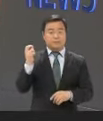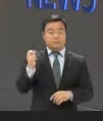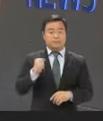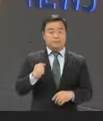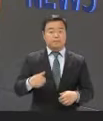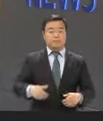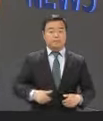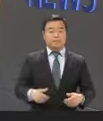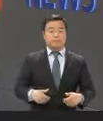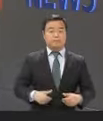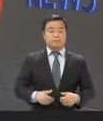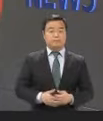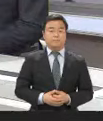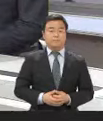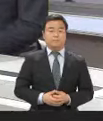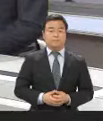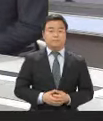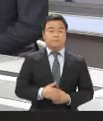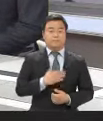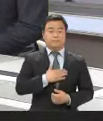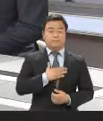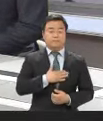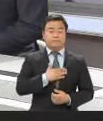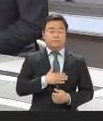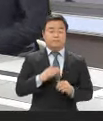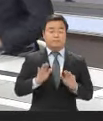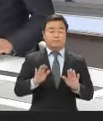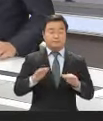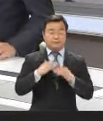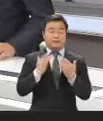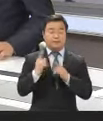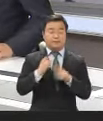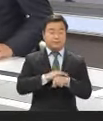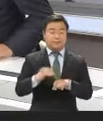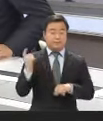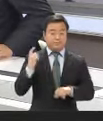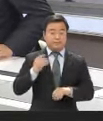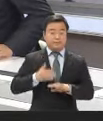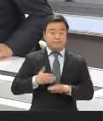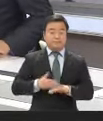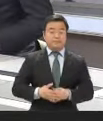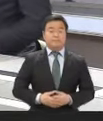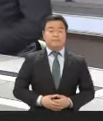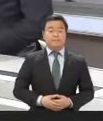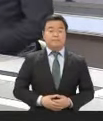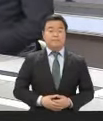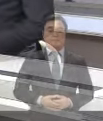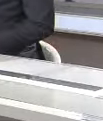성숙할 수 있을 겁니다. 알겠습니다. 자, 오늘 말씀 잘 들었습니다. 고맙습니다. 감사합니다. 네.